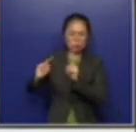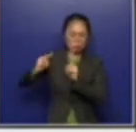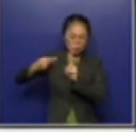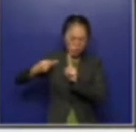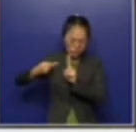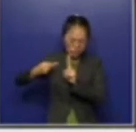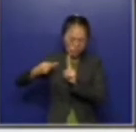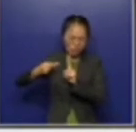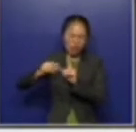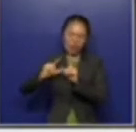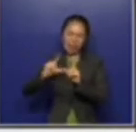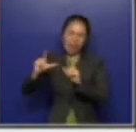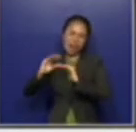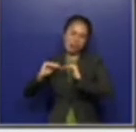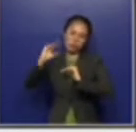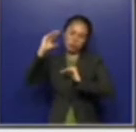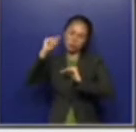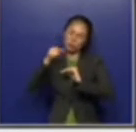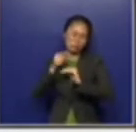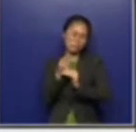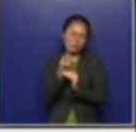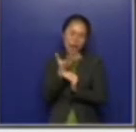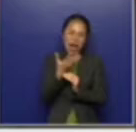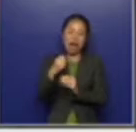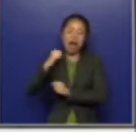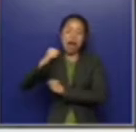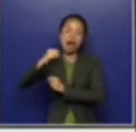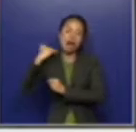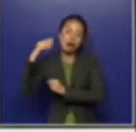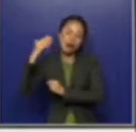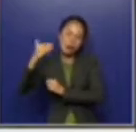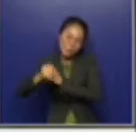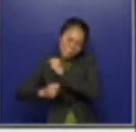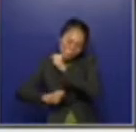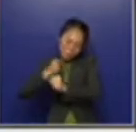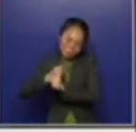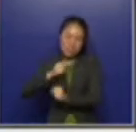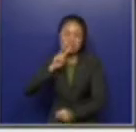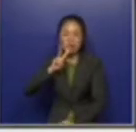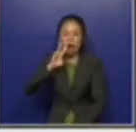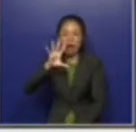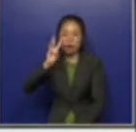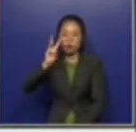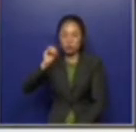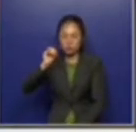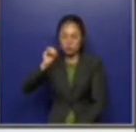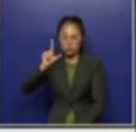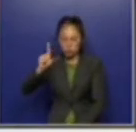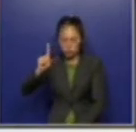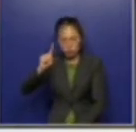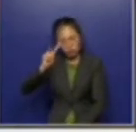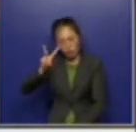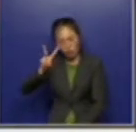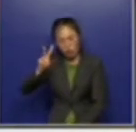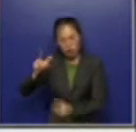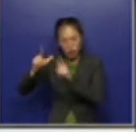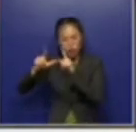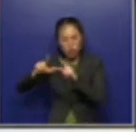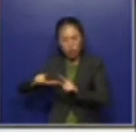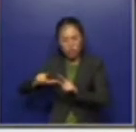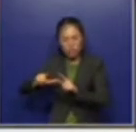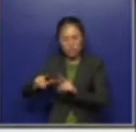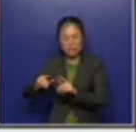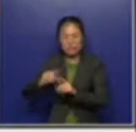61พอปี62เบาหน่อยครับเพราะว่าเทกระจาดไปแล้วเมื่อปี61ปี62นี่ใช้ไปประมาณ